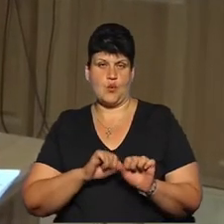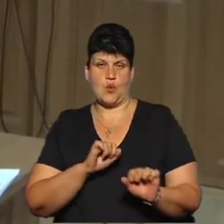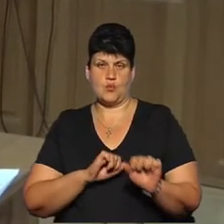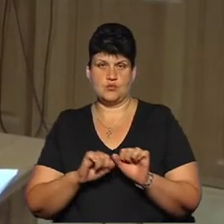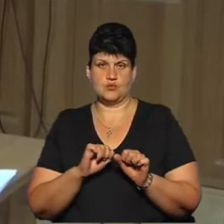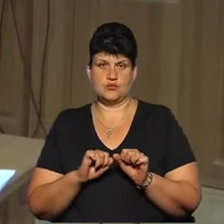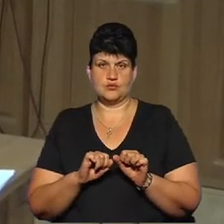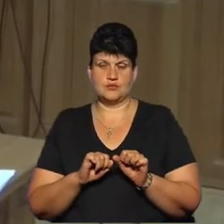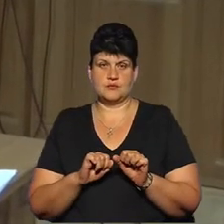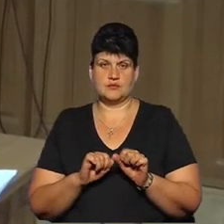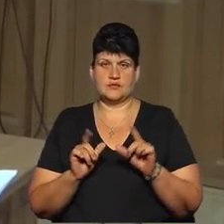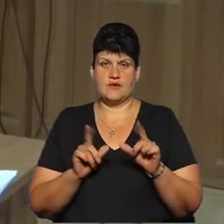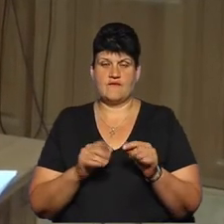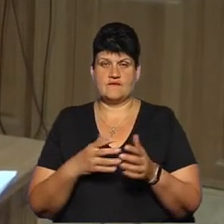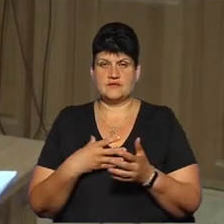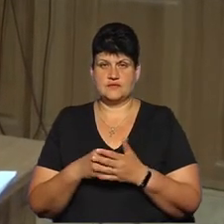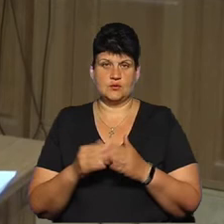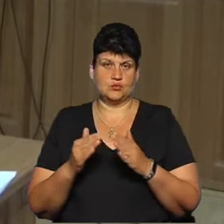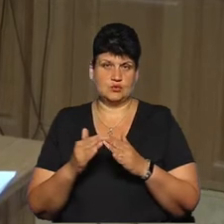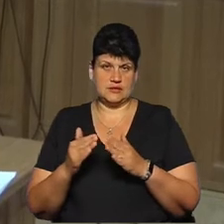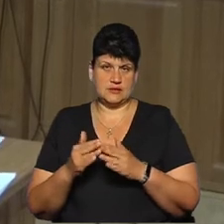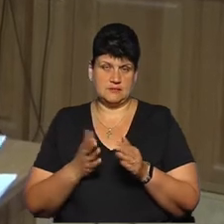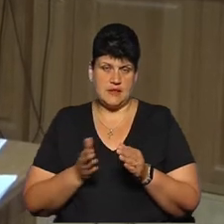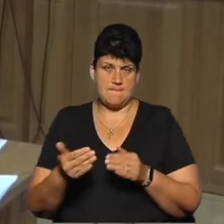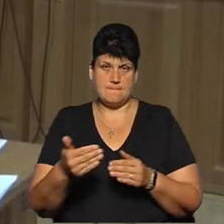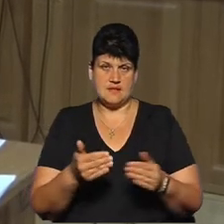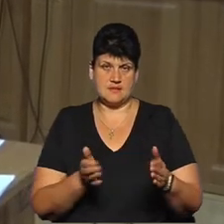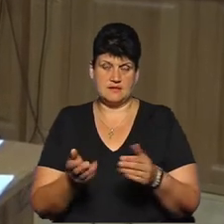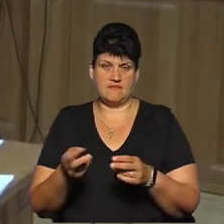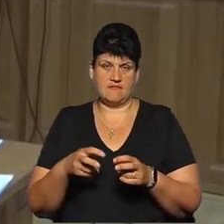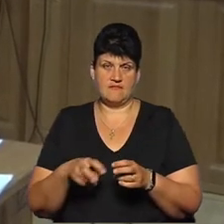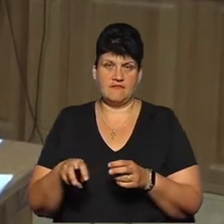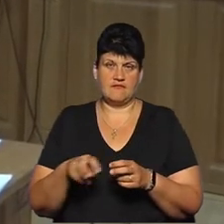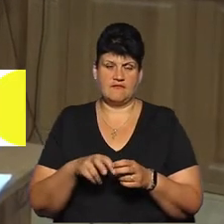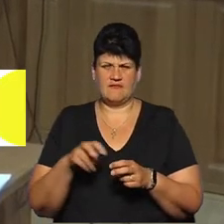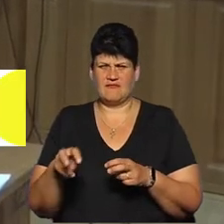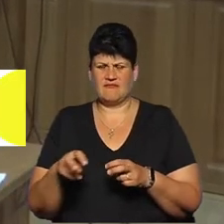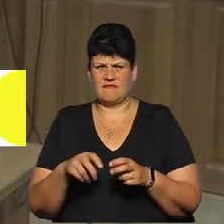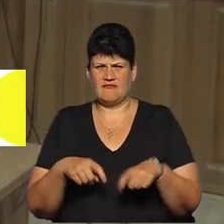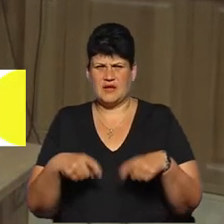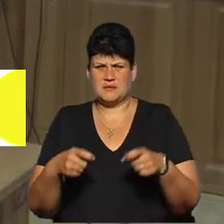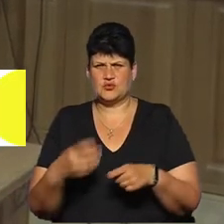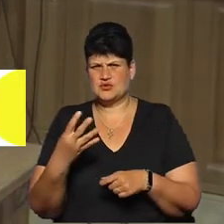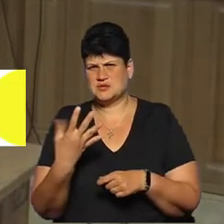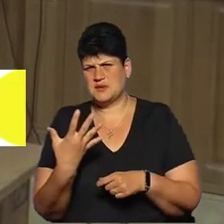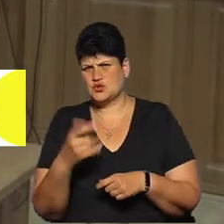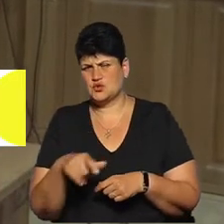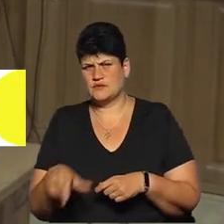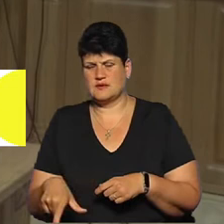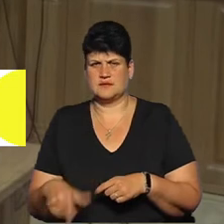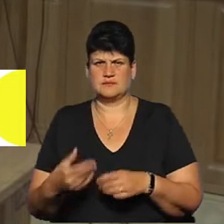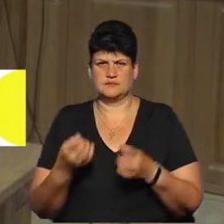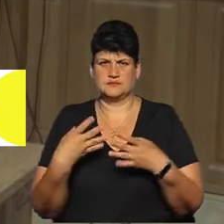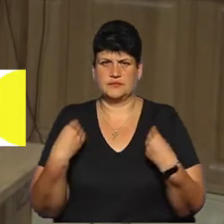будинок, кілька автомобілів почали мене підрізати. Вибігло там 4 чи 5 чоловік в штатській одежі. На предмет, що я